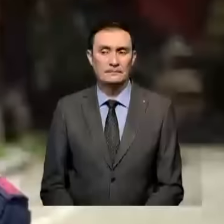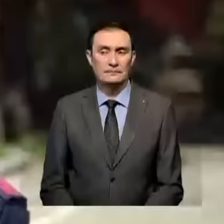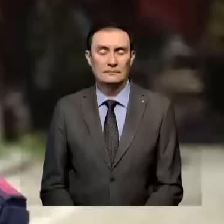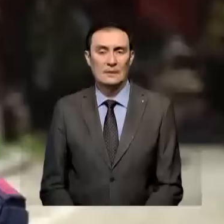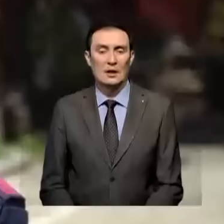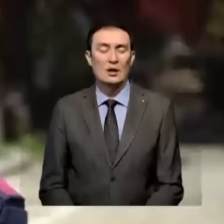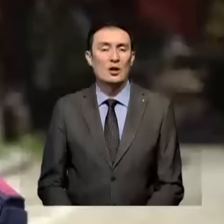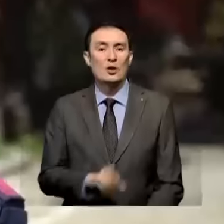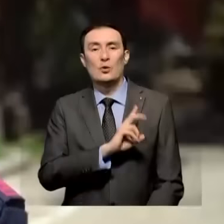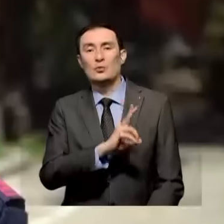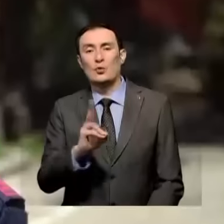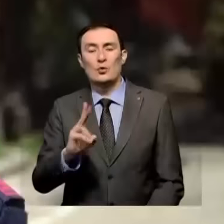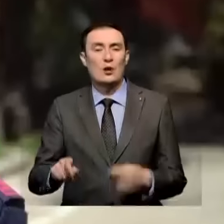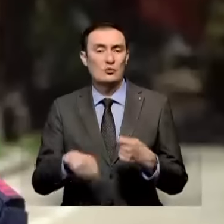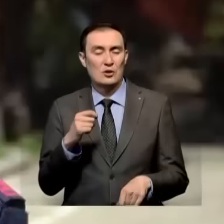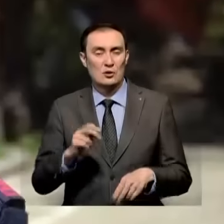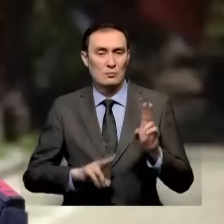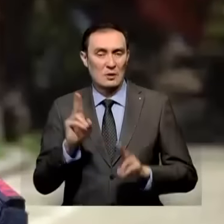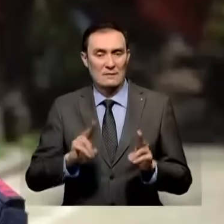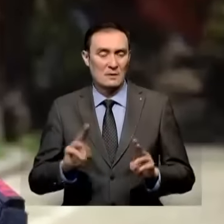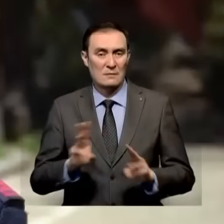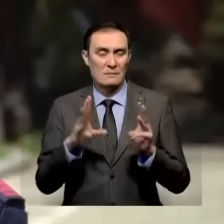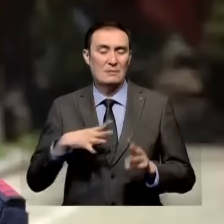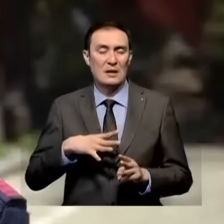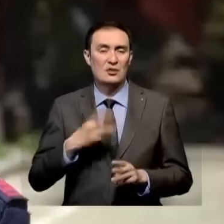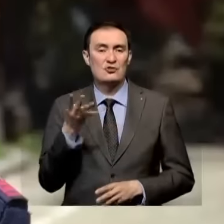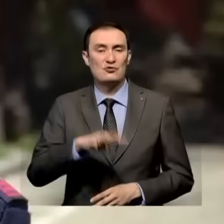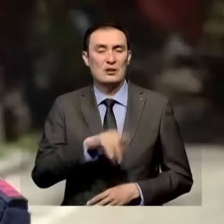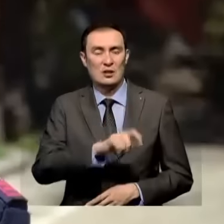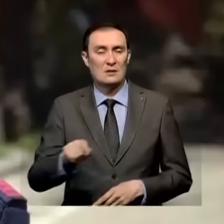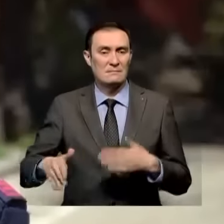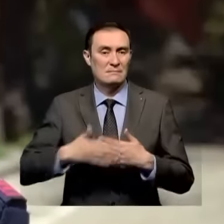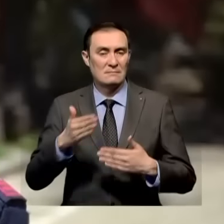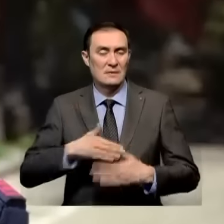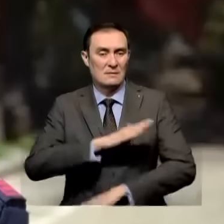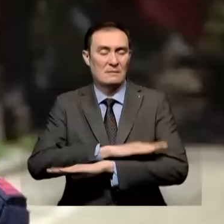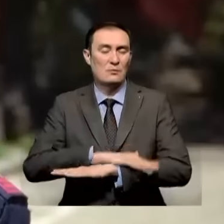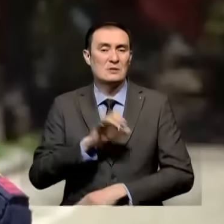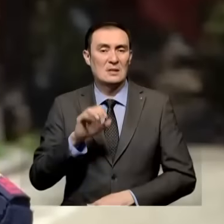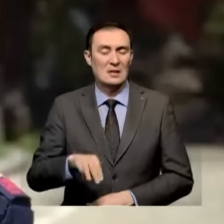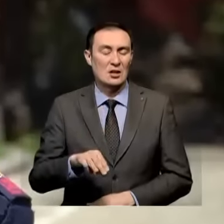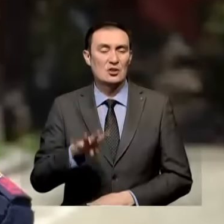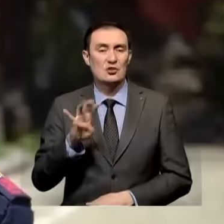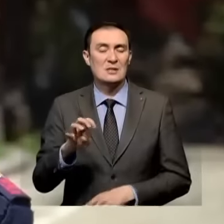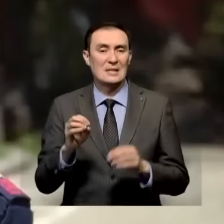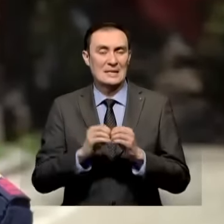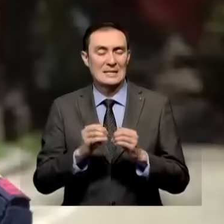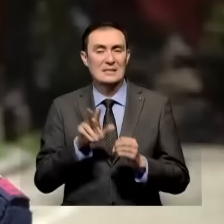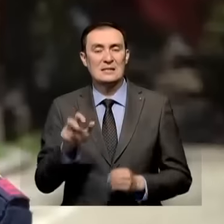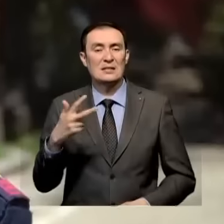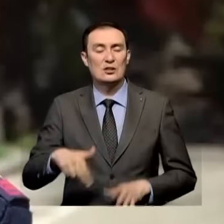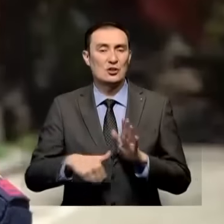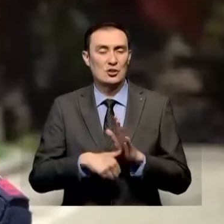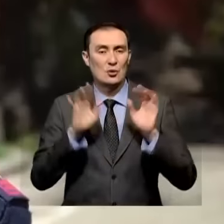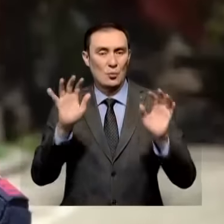За допущенные нарушения 4 гражданина были привлечены к административной ответственности по статье 410 и